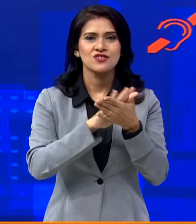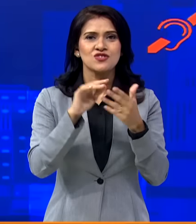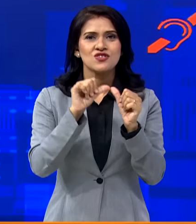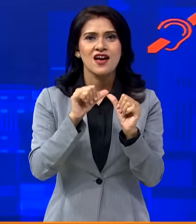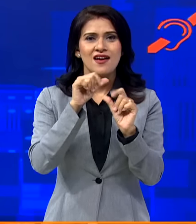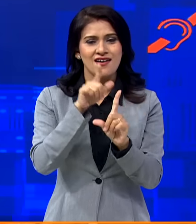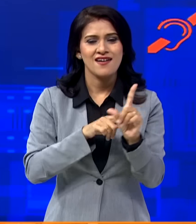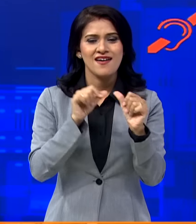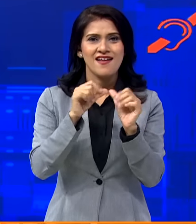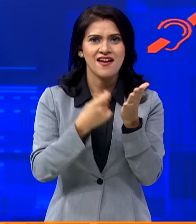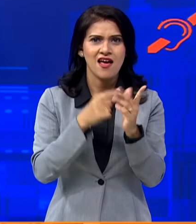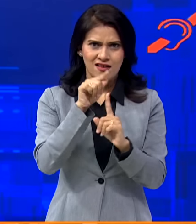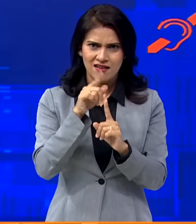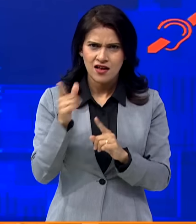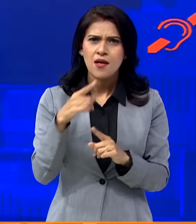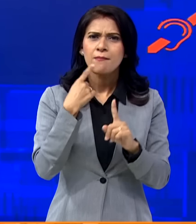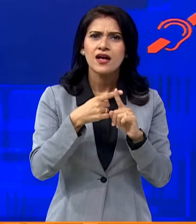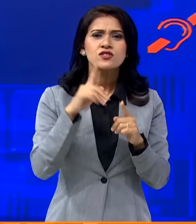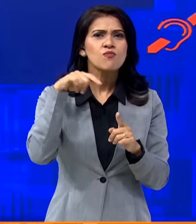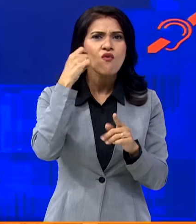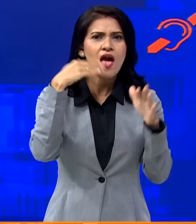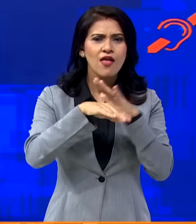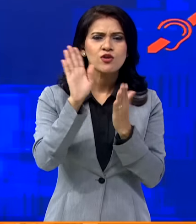कोशिश की कोशिश नहीं मैंने